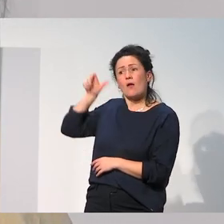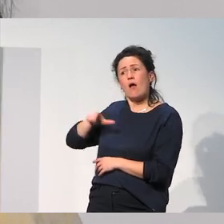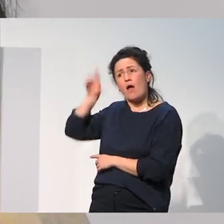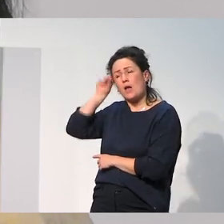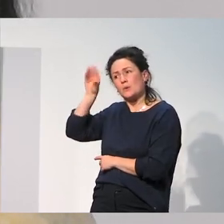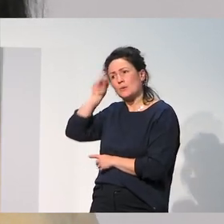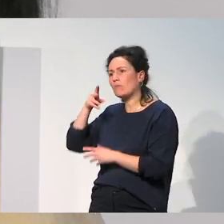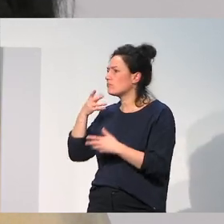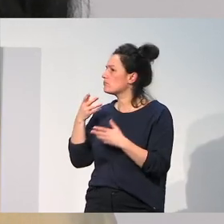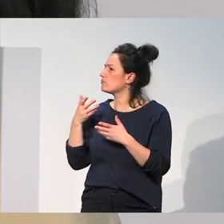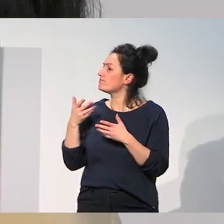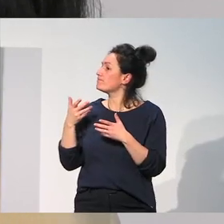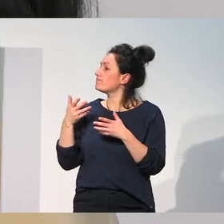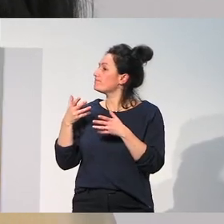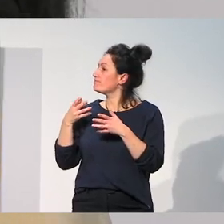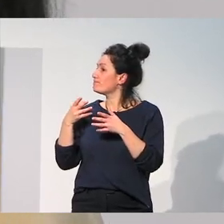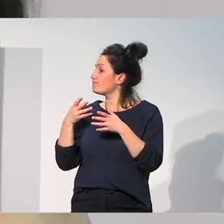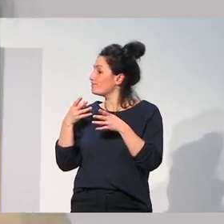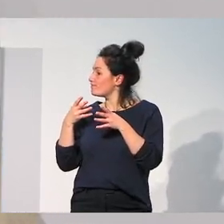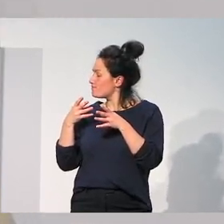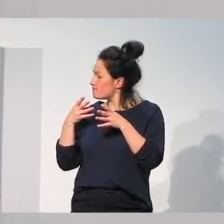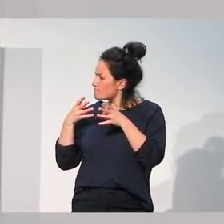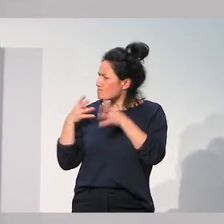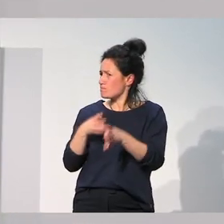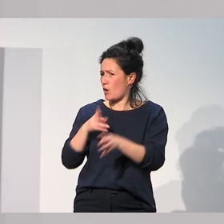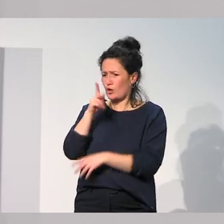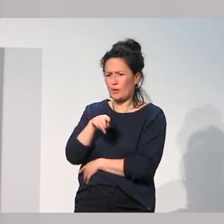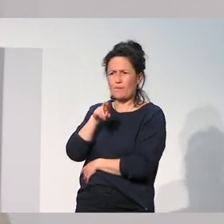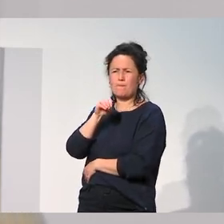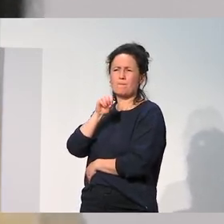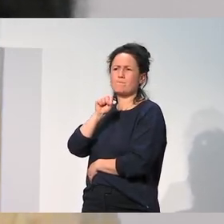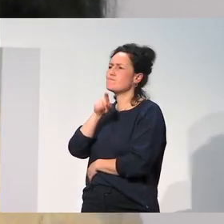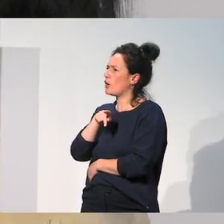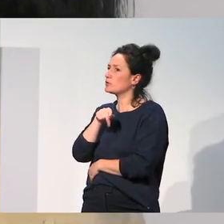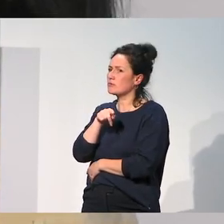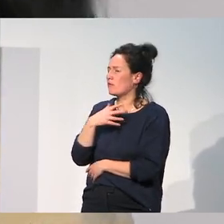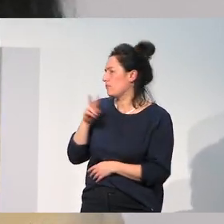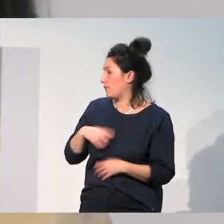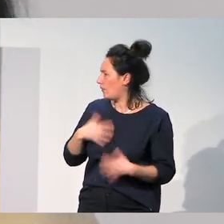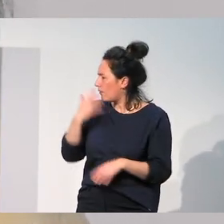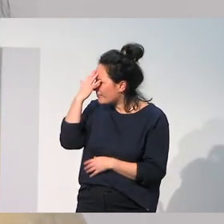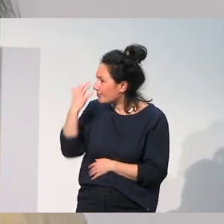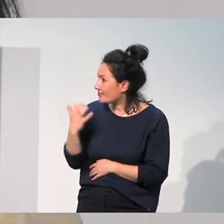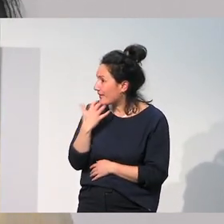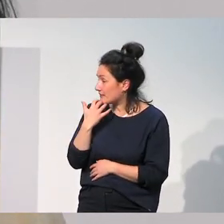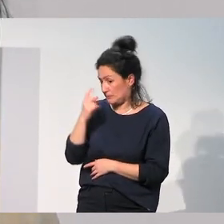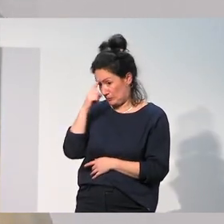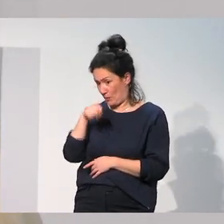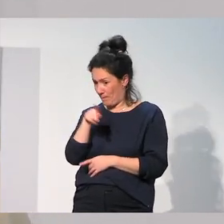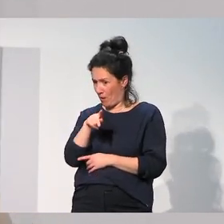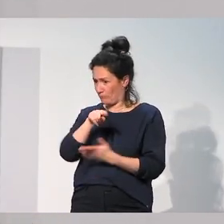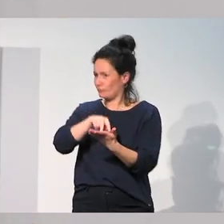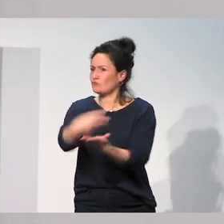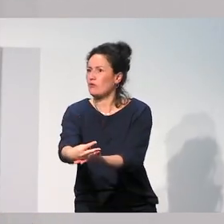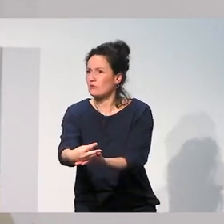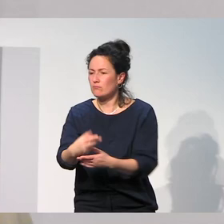se moquer de Prosp. Ces deux pages sont très tristes, de Prosp qui va chuter devant eux. Il va rire comme